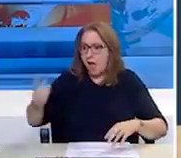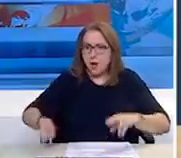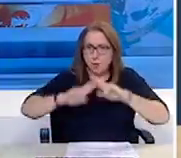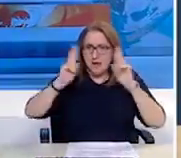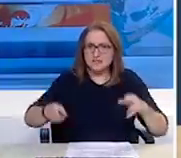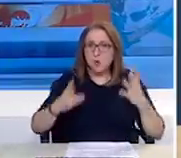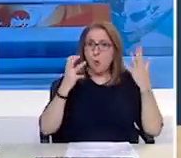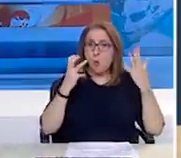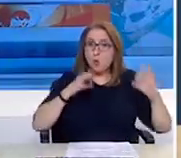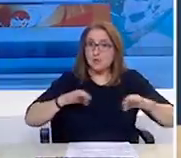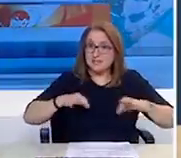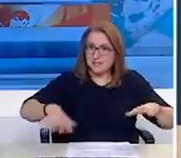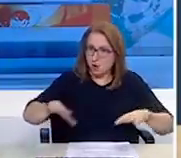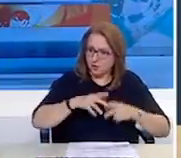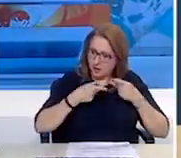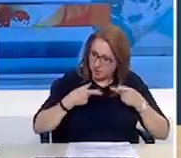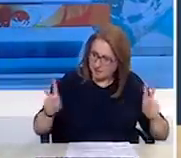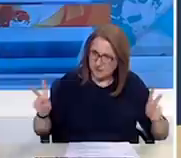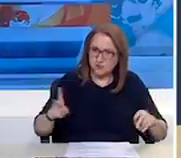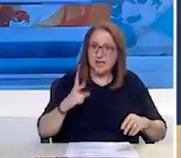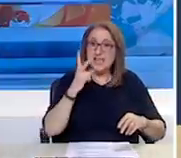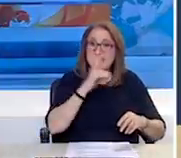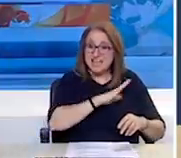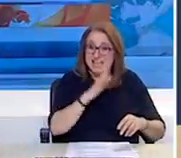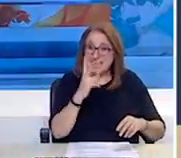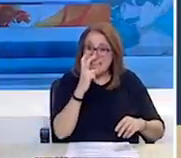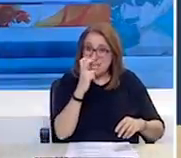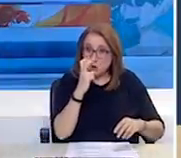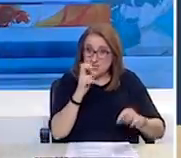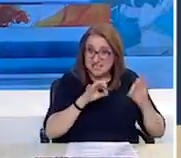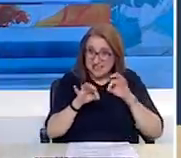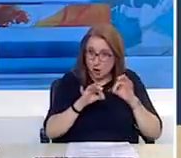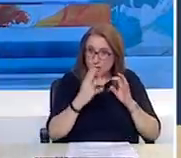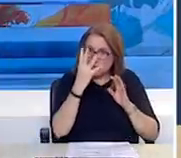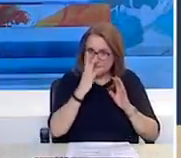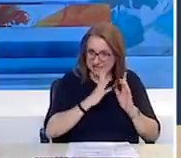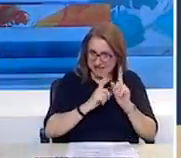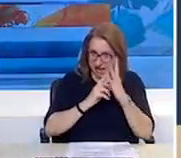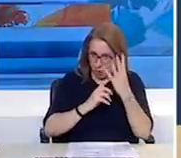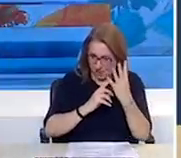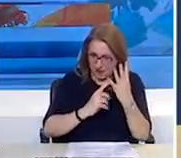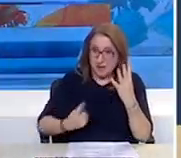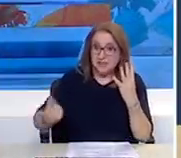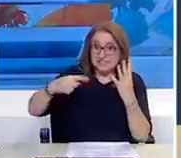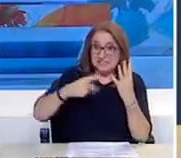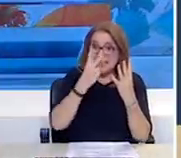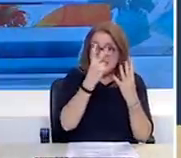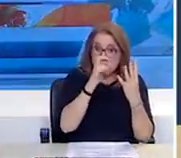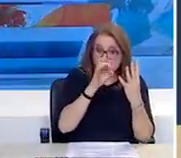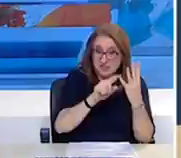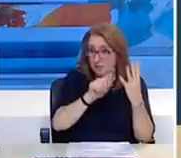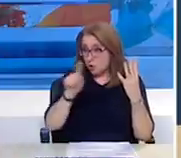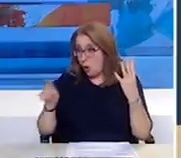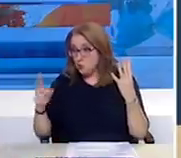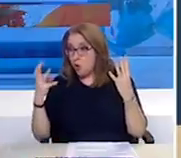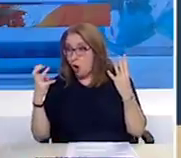μέτρων. Επιτρέπονται έως τα 20 τετραγωνικά 4 άτομα και στη συνέχεια από τα 20 έως τα 80 τετραγωνικά 1 άτομο